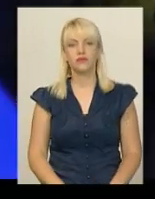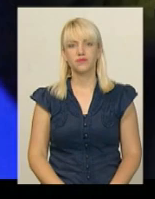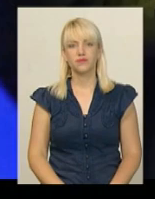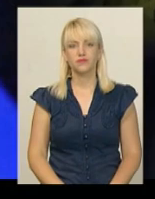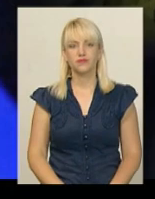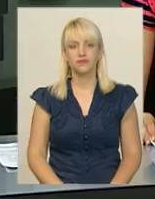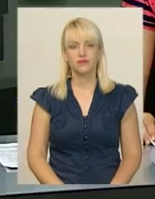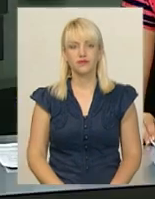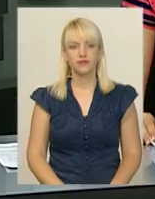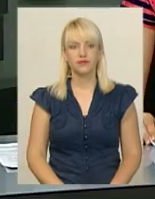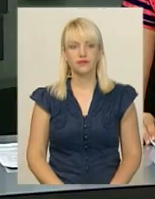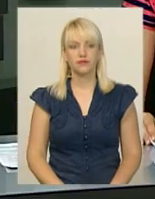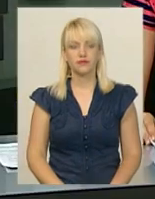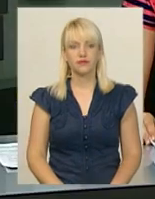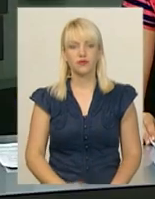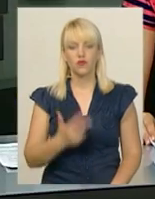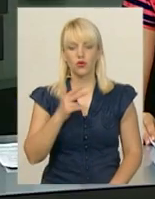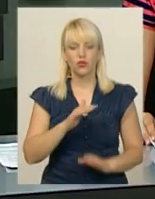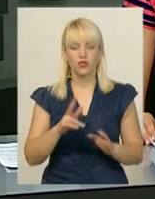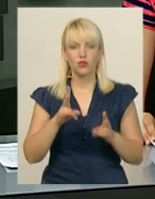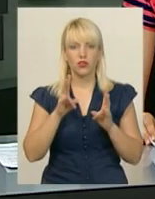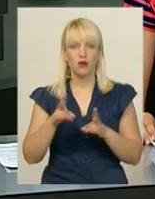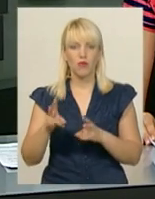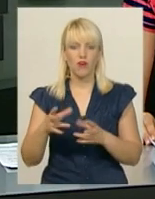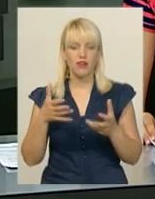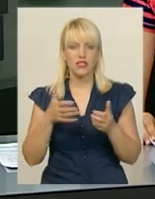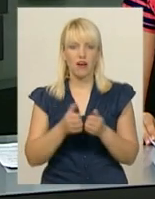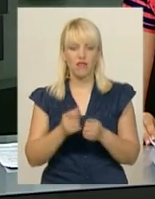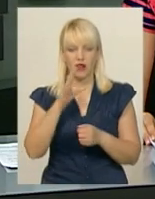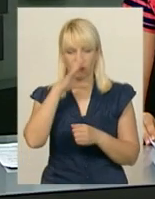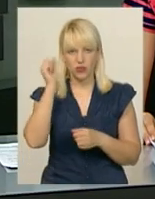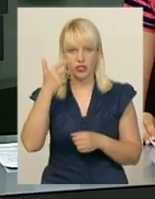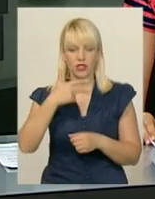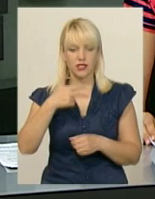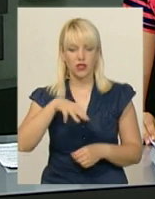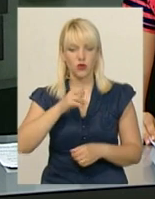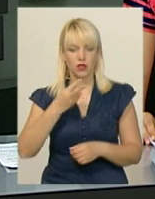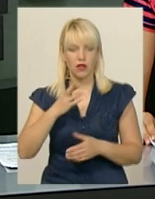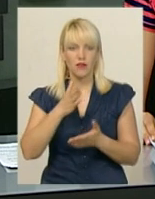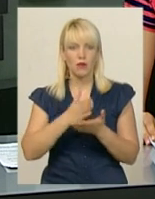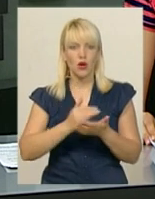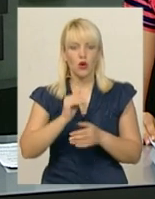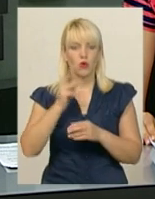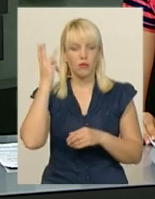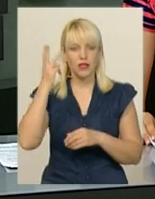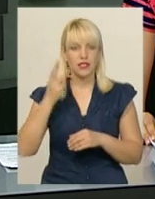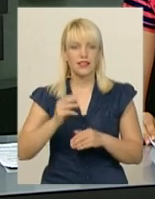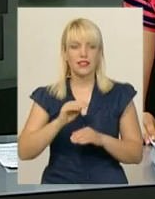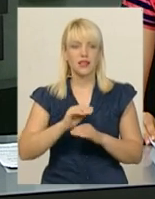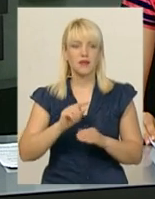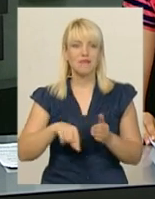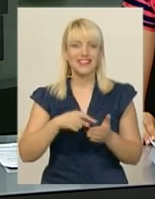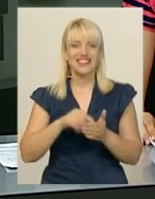Центр. Троє дітей, які травмувалися в аварії у ніч проти 30 травня, перебувають у Хмельницькій міській дитячій